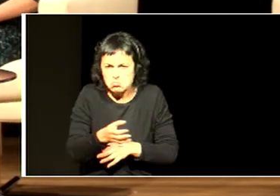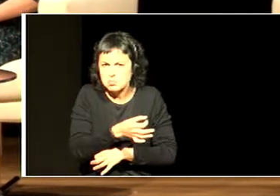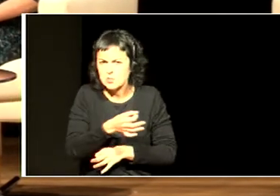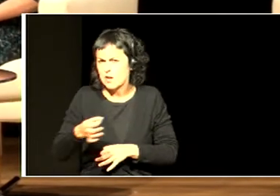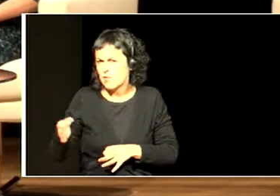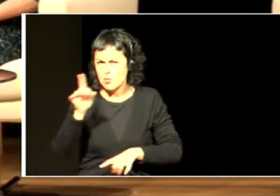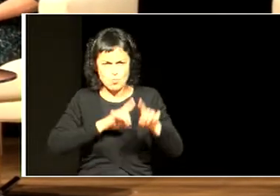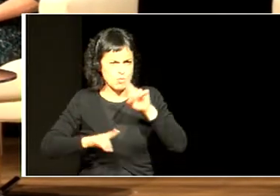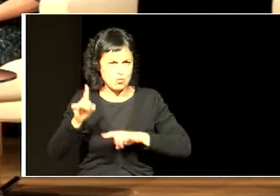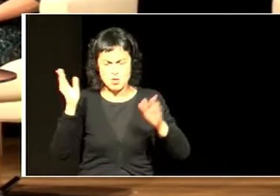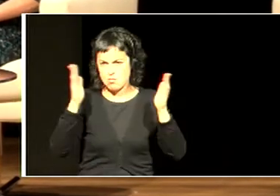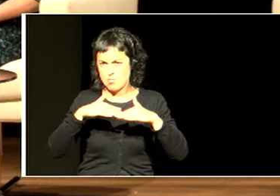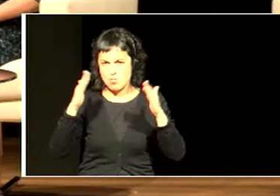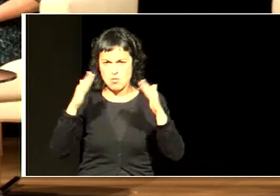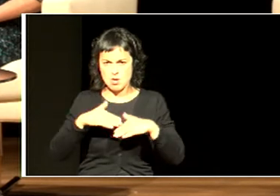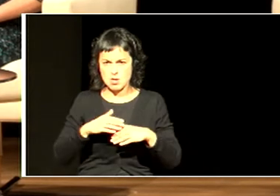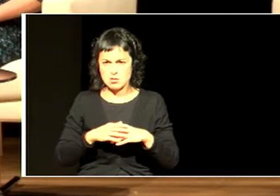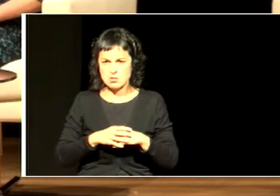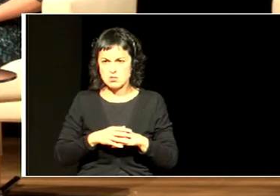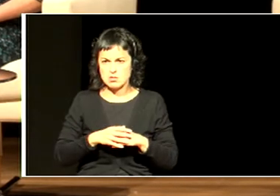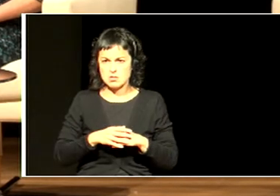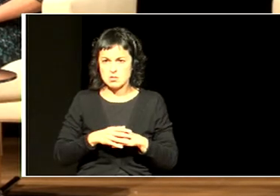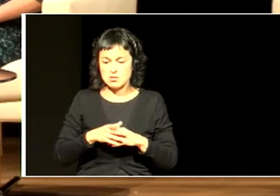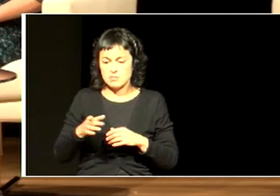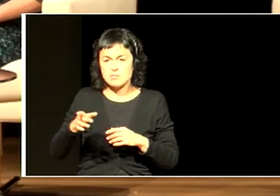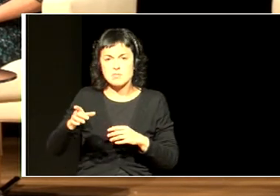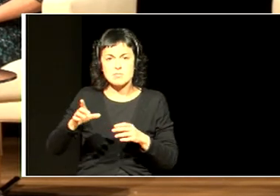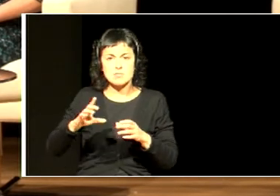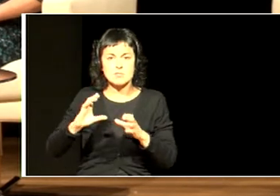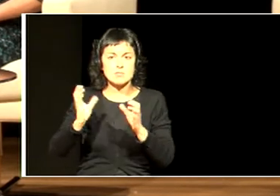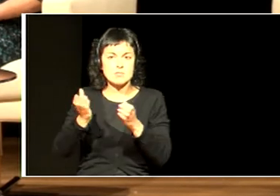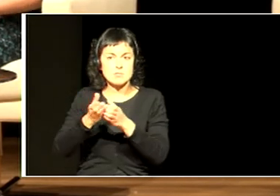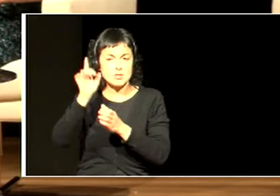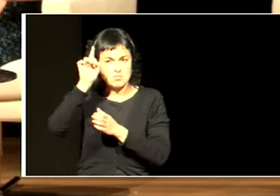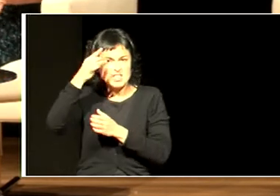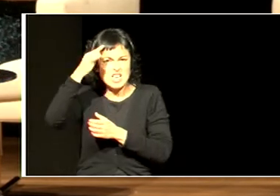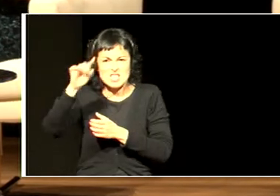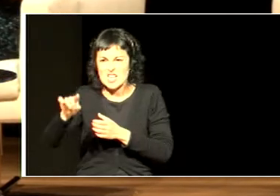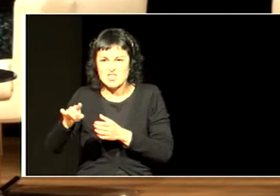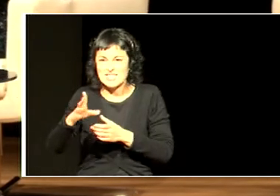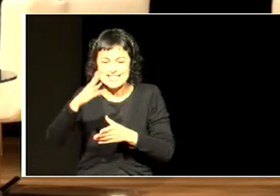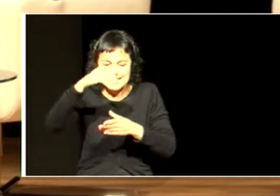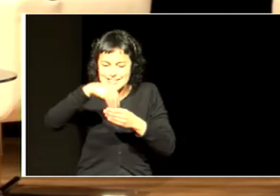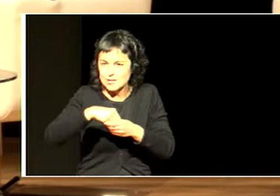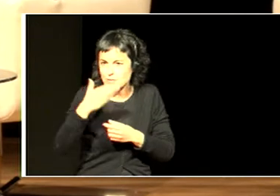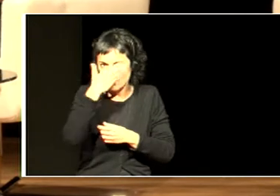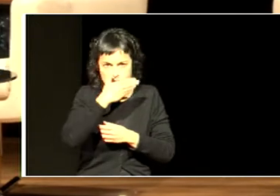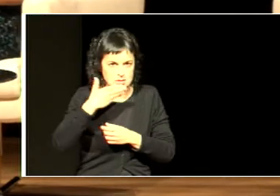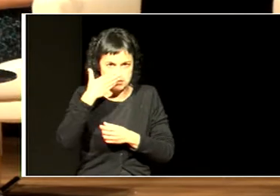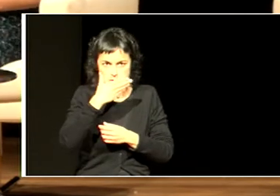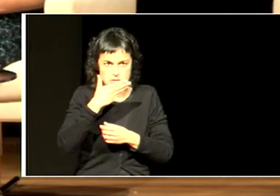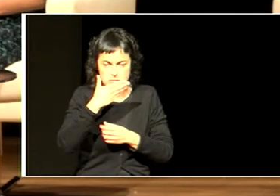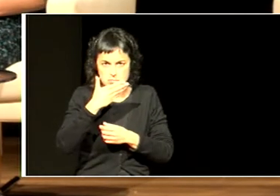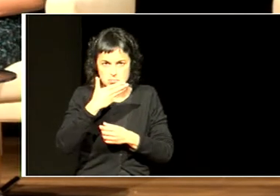badakite egitura, ikastetxeko egitura badela, azpiegitura badela. Beste,